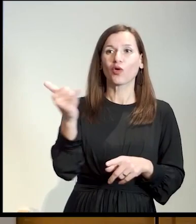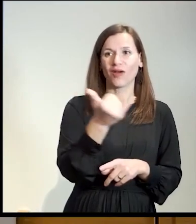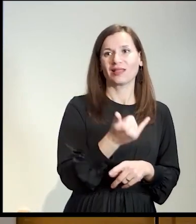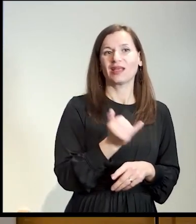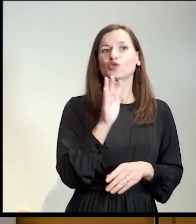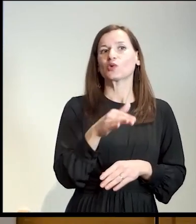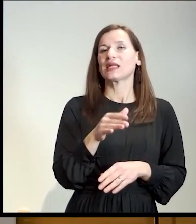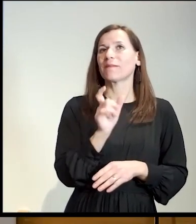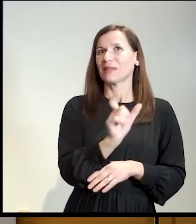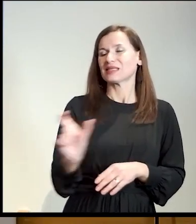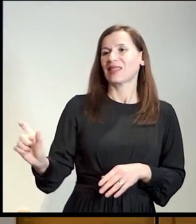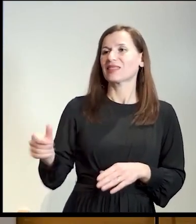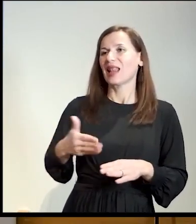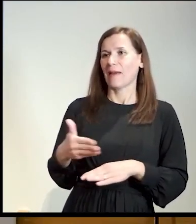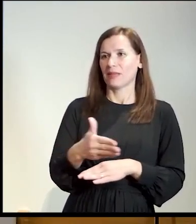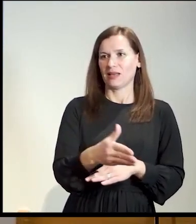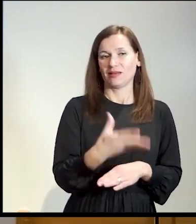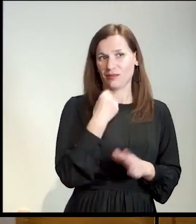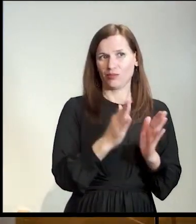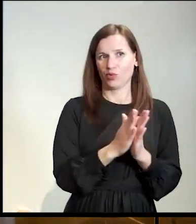besedni labirint. Prosim.